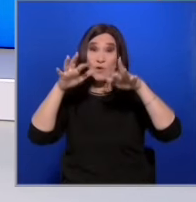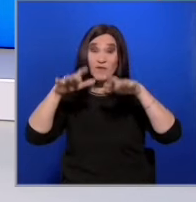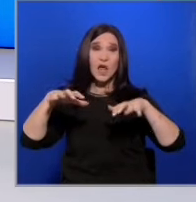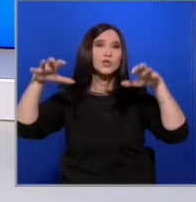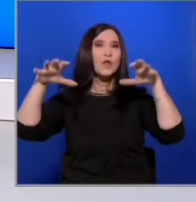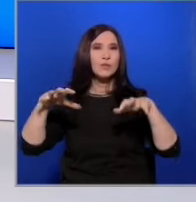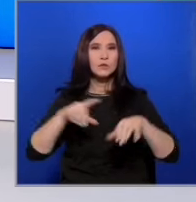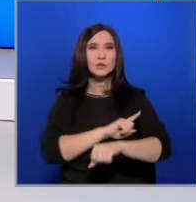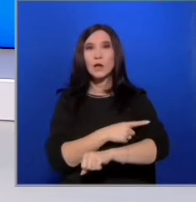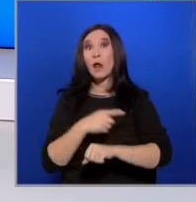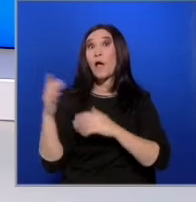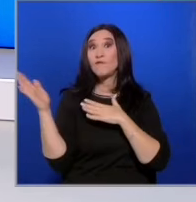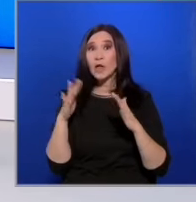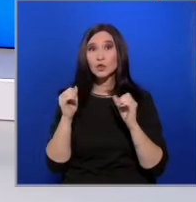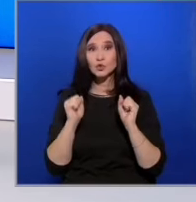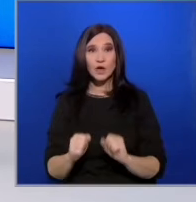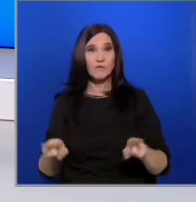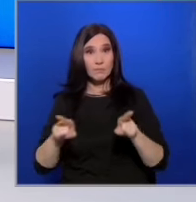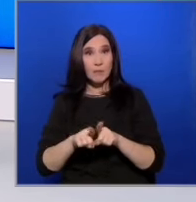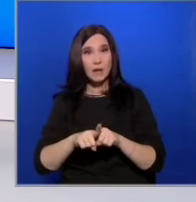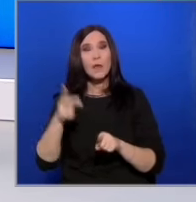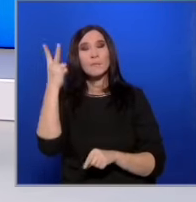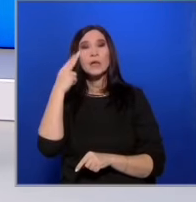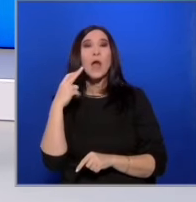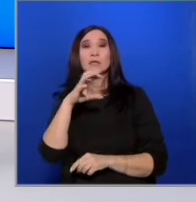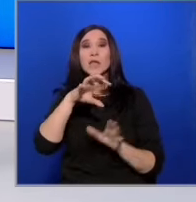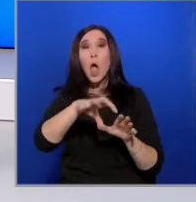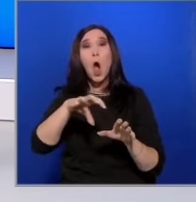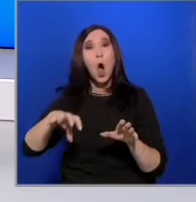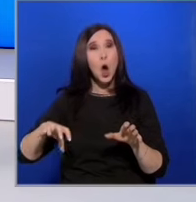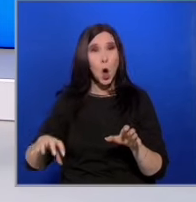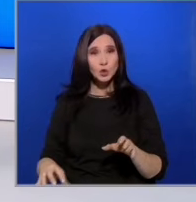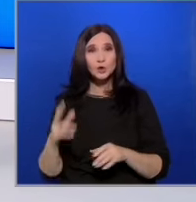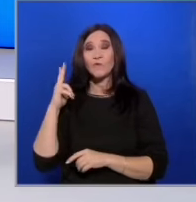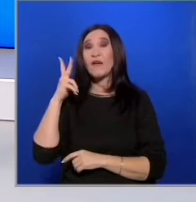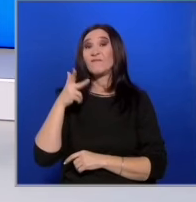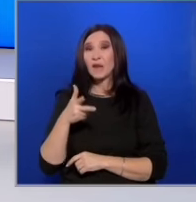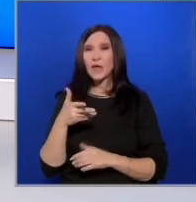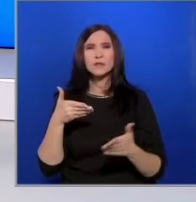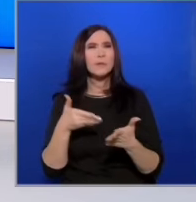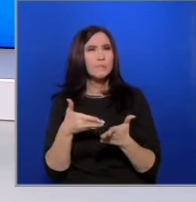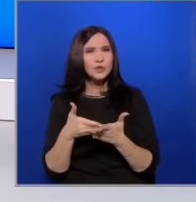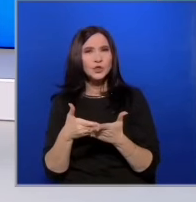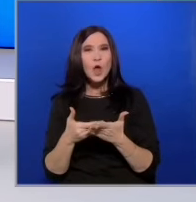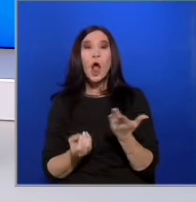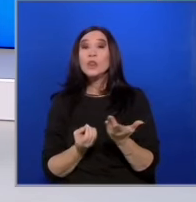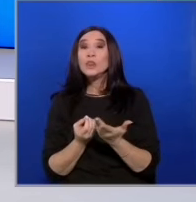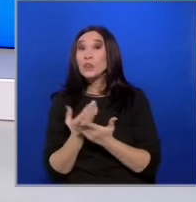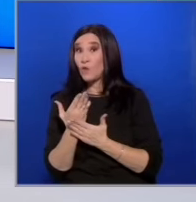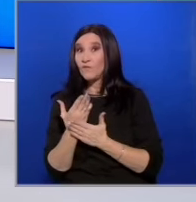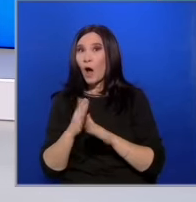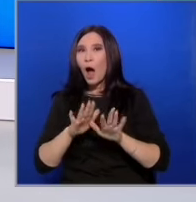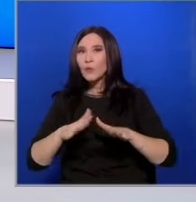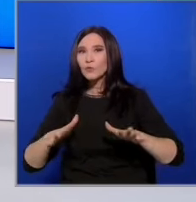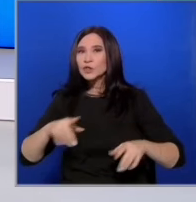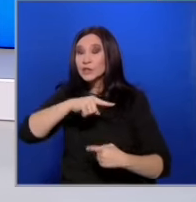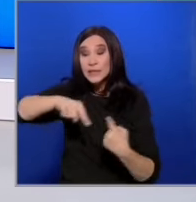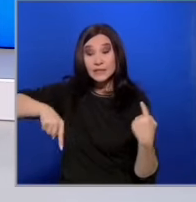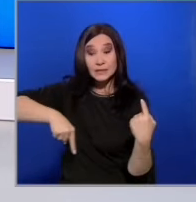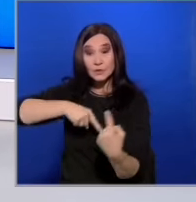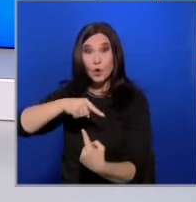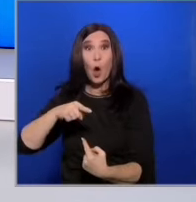дъжд и силен вятър се очакват отново на британските острови и във франция причината нов атлантически